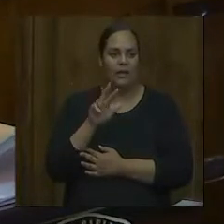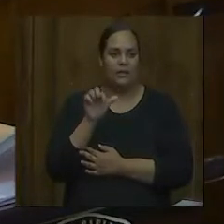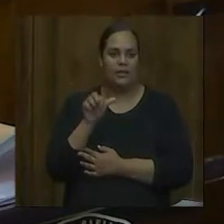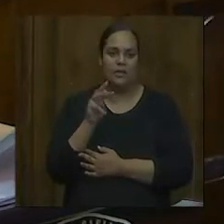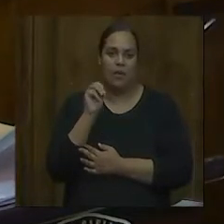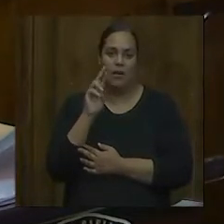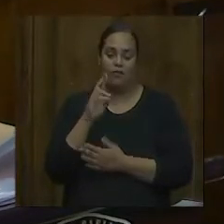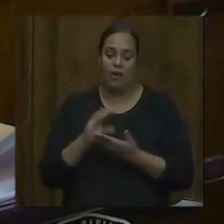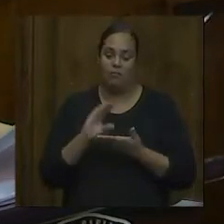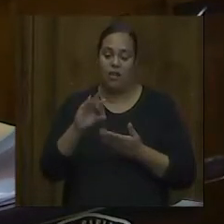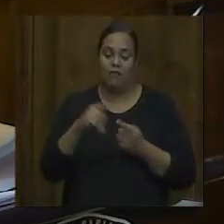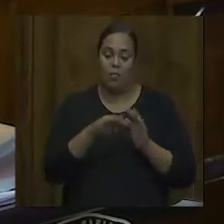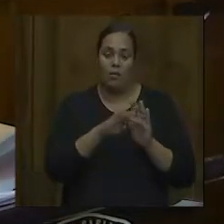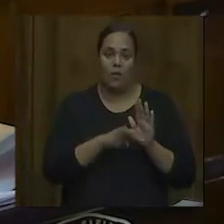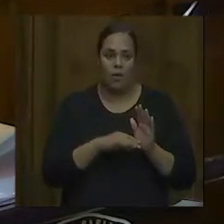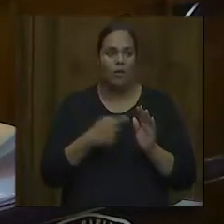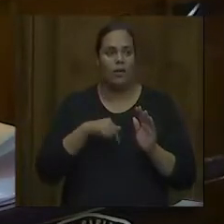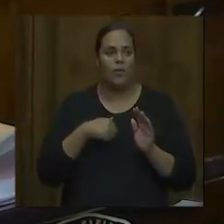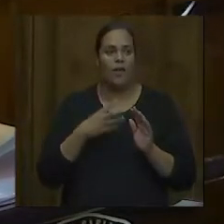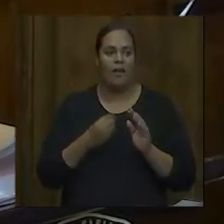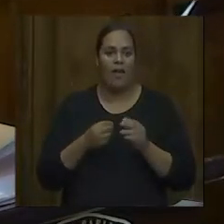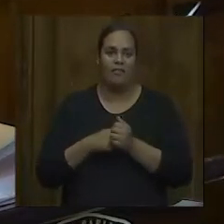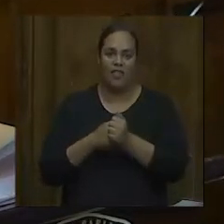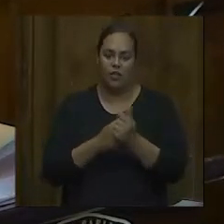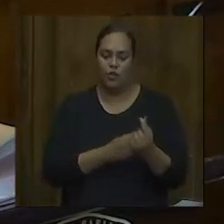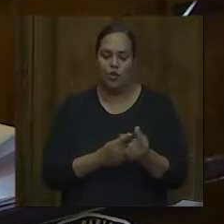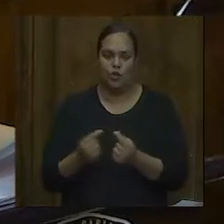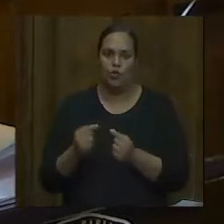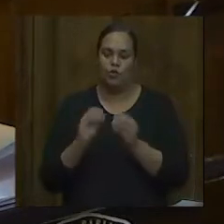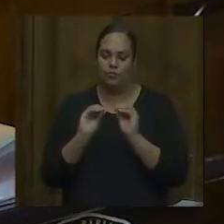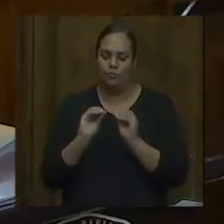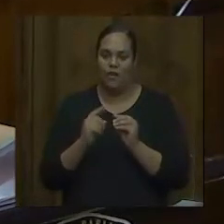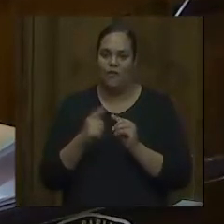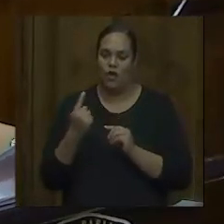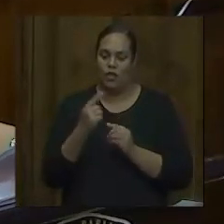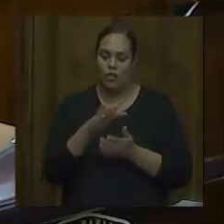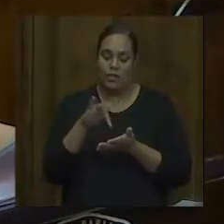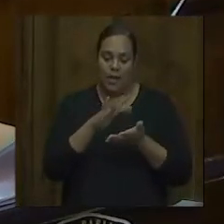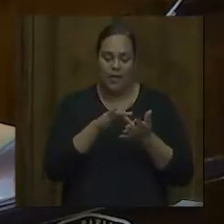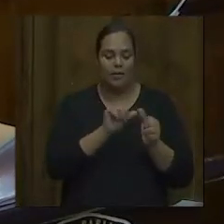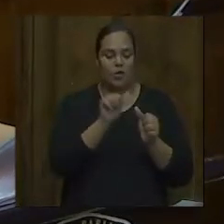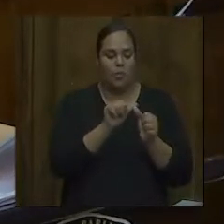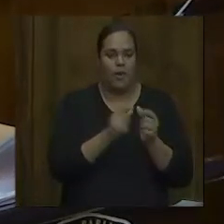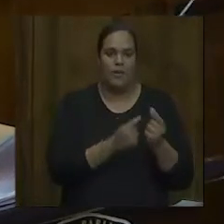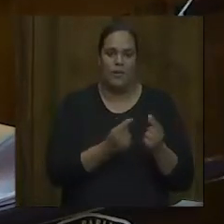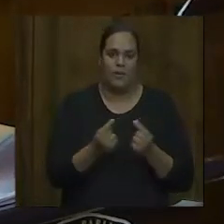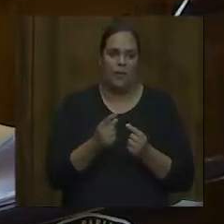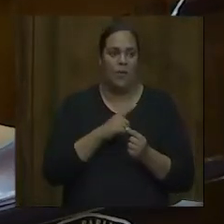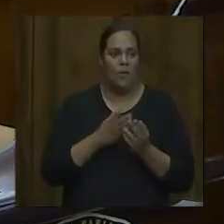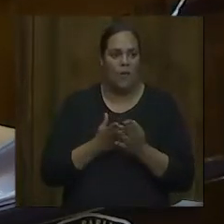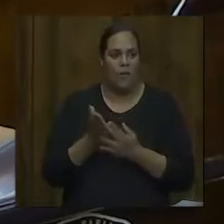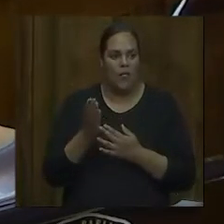R53.807,000 toegeken in die MOT-program sal ons proaktief stappe neem om maatreëls in plek te stel om elke sentrum te verbeter afhangende van